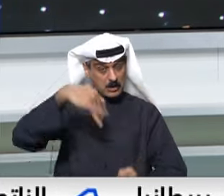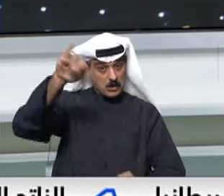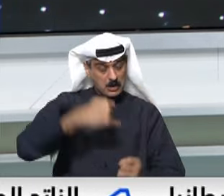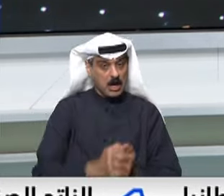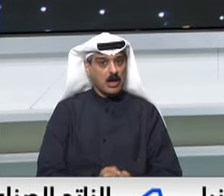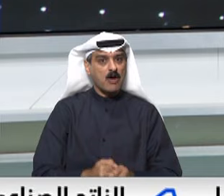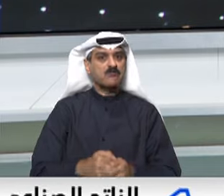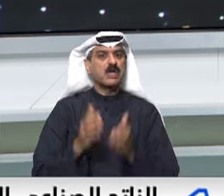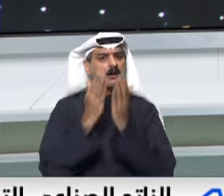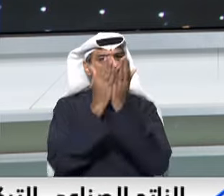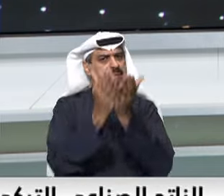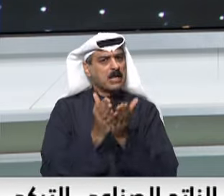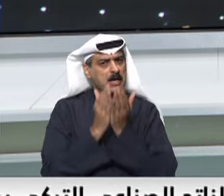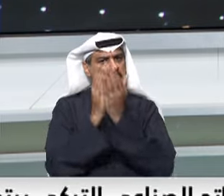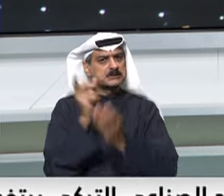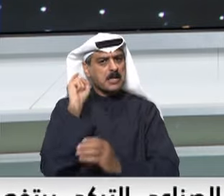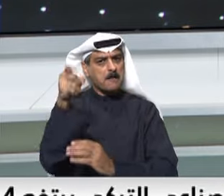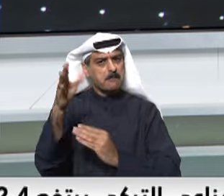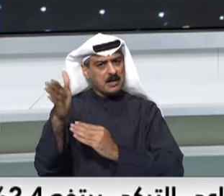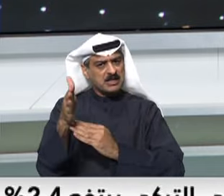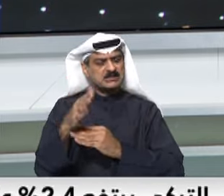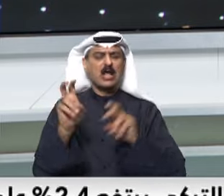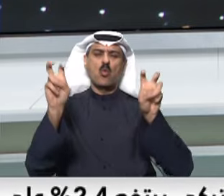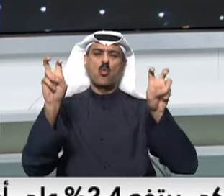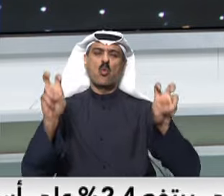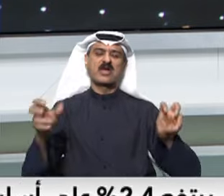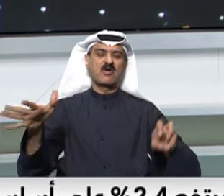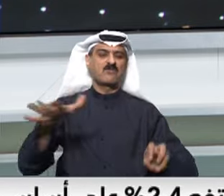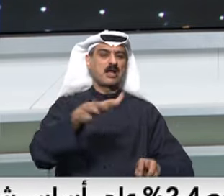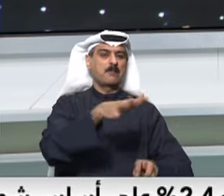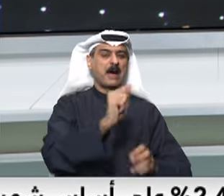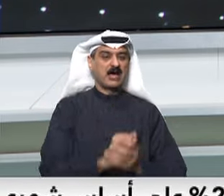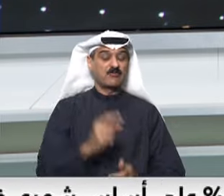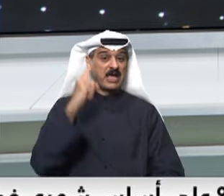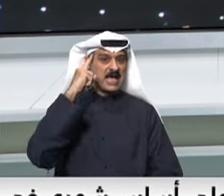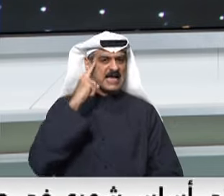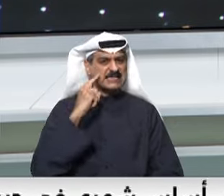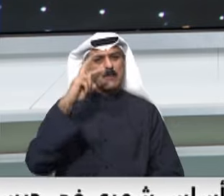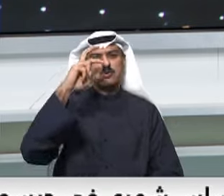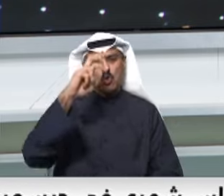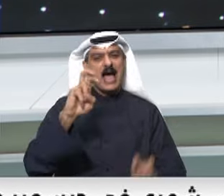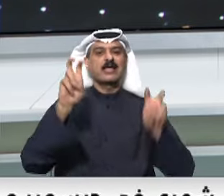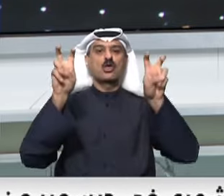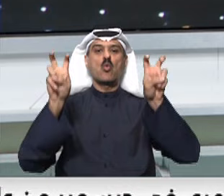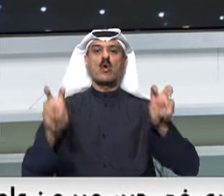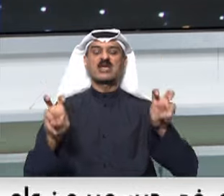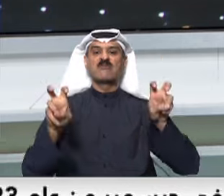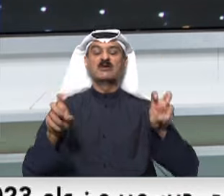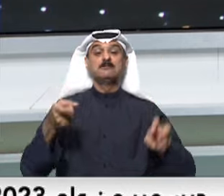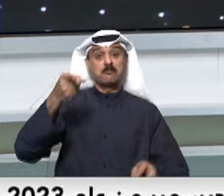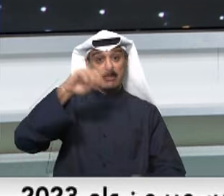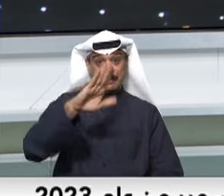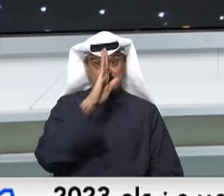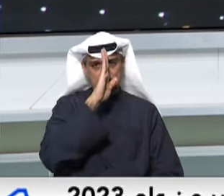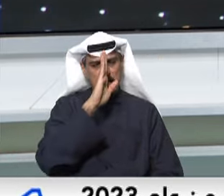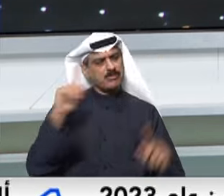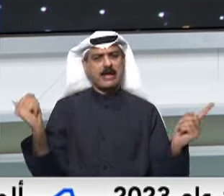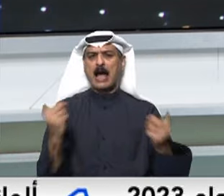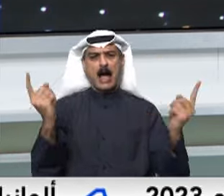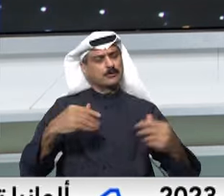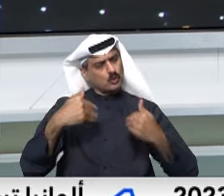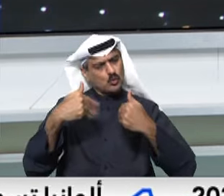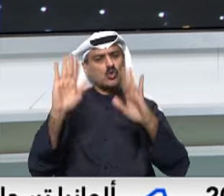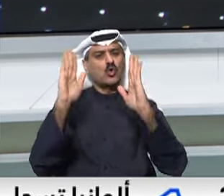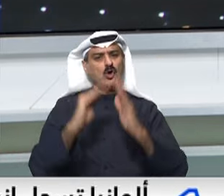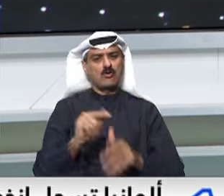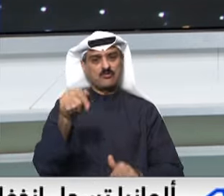نأجل أي نشاط بحري خاصة يومي السبت والأحد، وبعد ذلك من مساء يوم الأحد راح تقل فرص الأمطار تدريجيا، البحر راح يكون